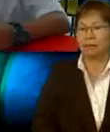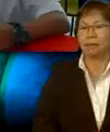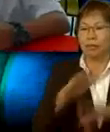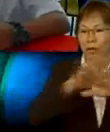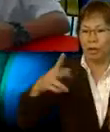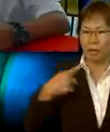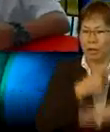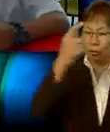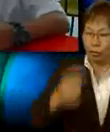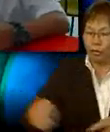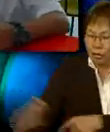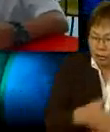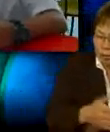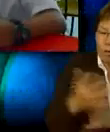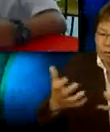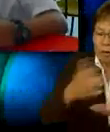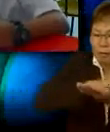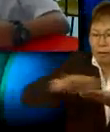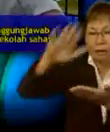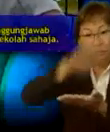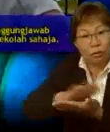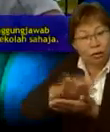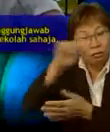Bukankah kita ada tukang sapu yang nak bersihkan sekolah?